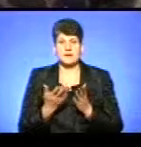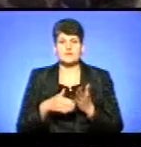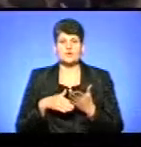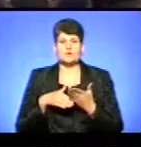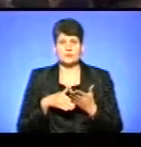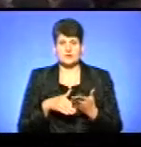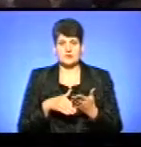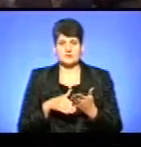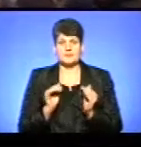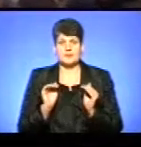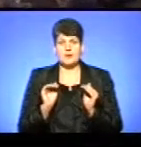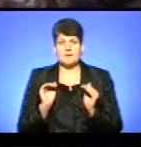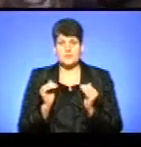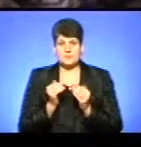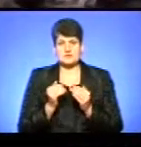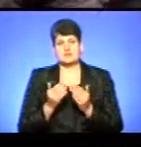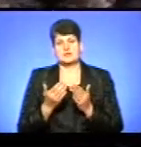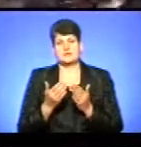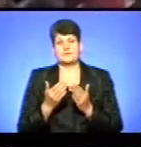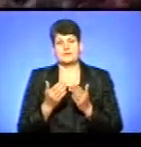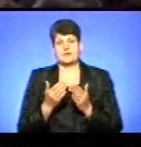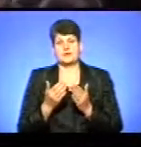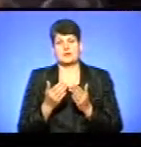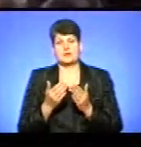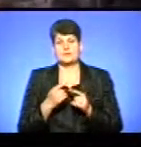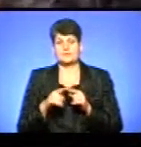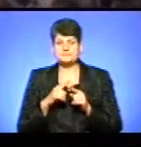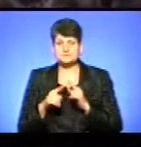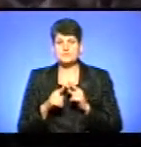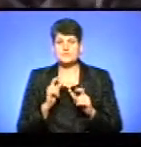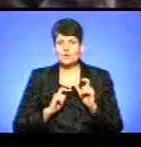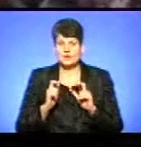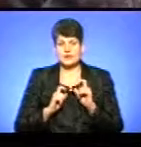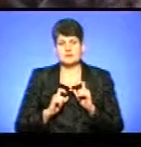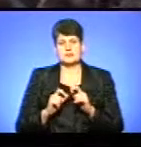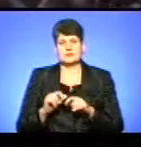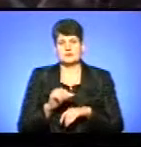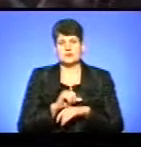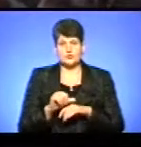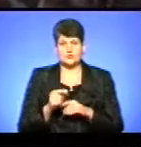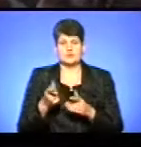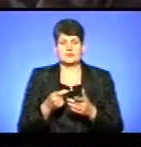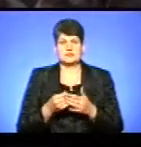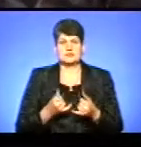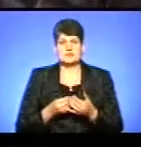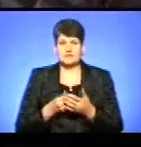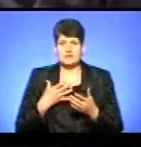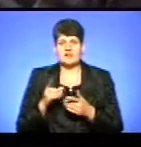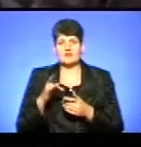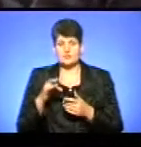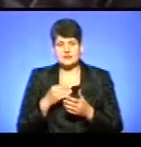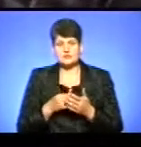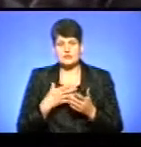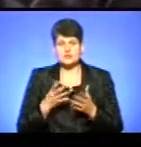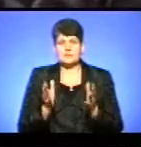сприяє мобільності студентів за кордоном. Це для того, щоб студенти стали більш поціновувати якісь певні європейські цінності. Це для того, щоб